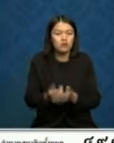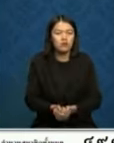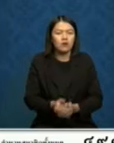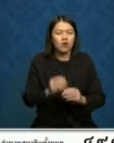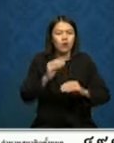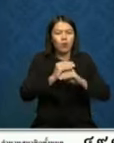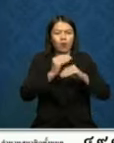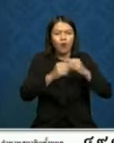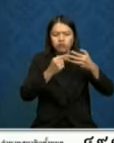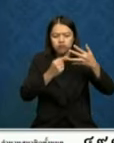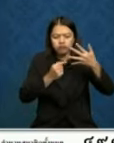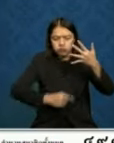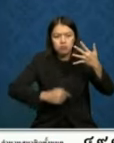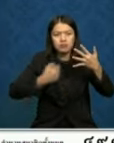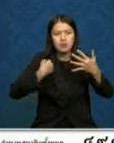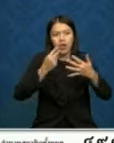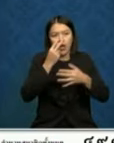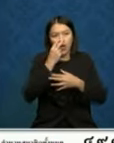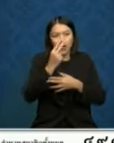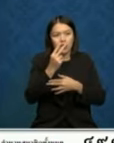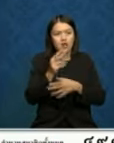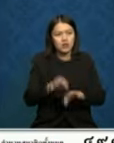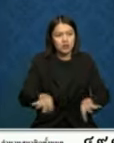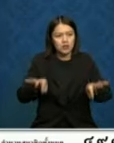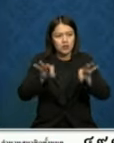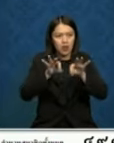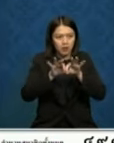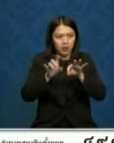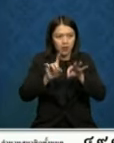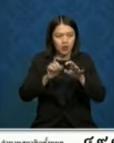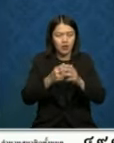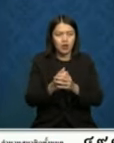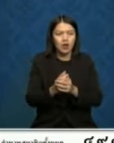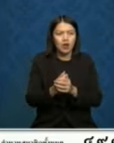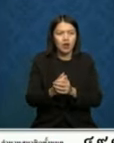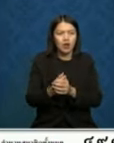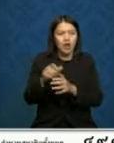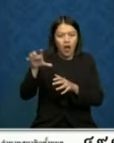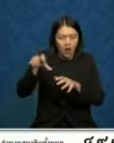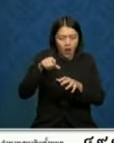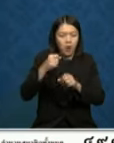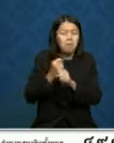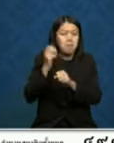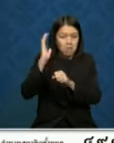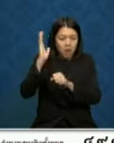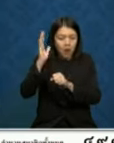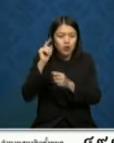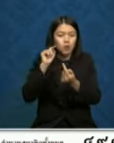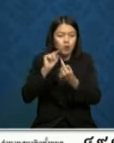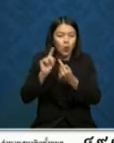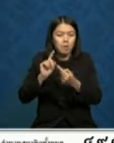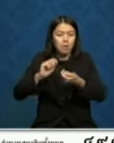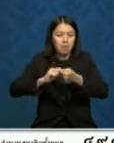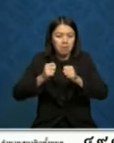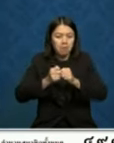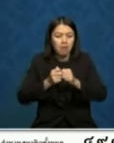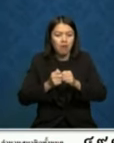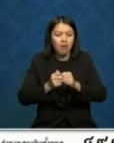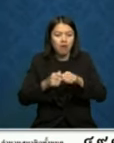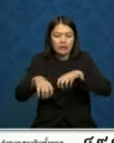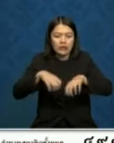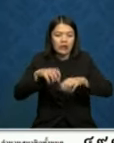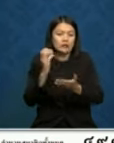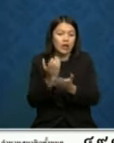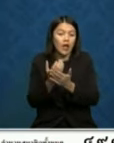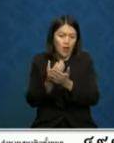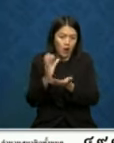ครงการมากๆค่ะท่านประธานที่ดิฉันนะคะคิดว่ามีความจำเป็นอย่างยิ่งค่ะที่เราจะต้องหยิบยกขึ้นมาอภิปรายเพื่อสะท้อนเห็นถึงปัญหาของการจัดสรรง